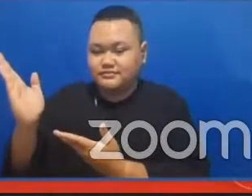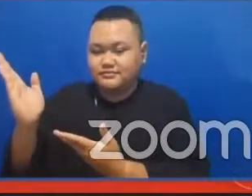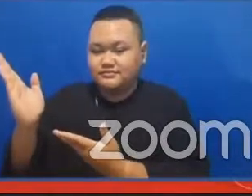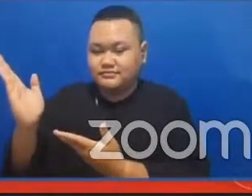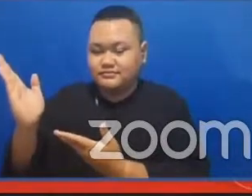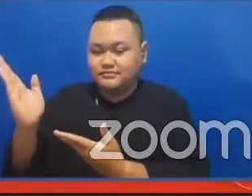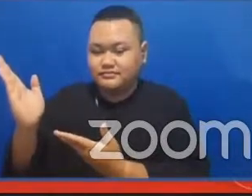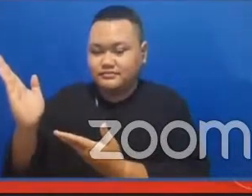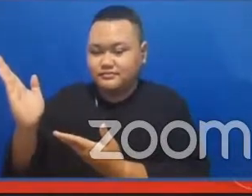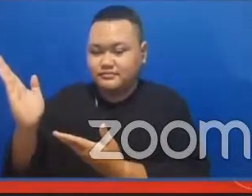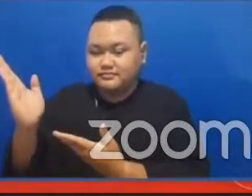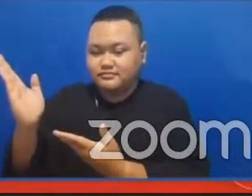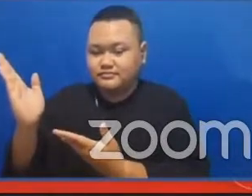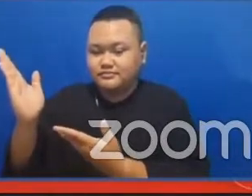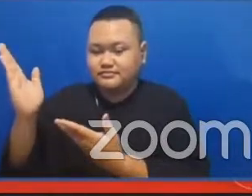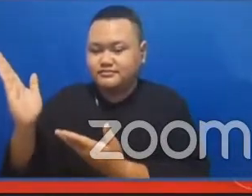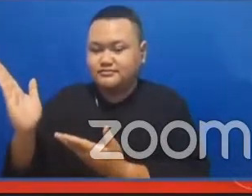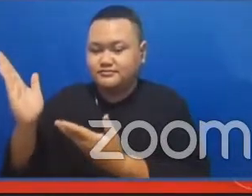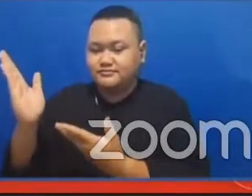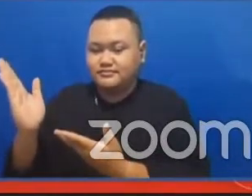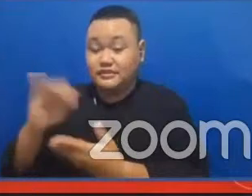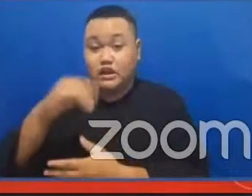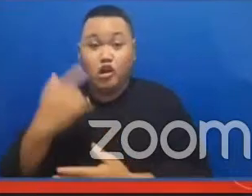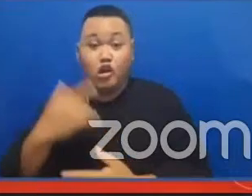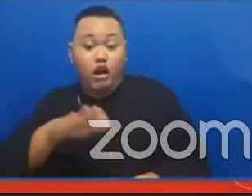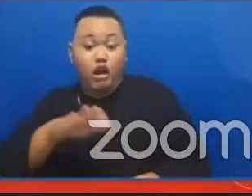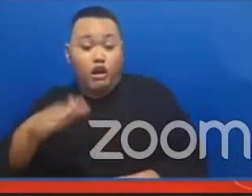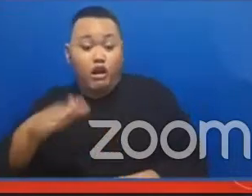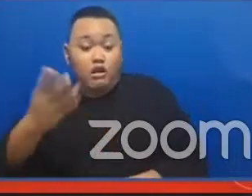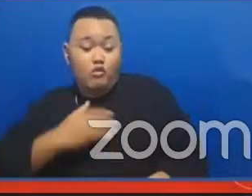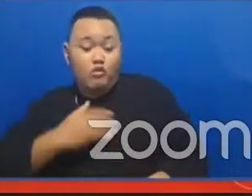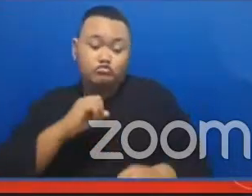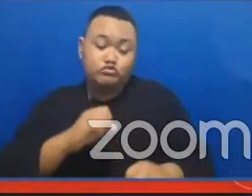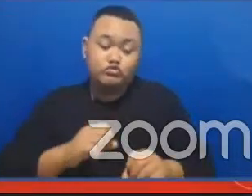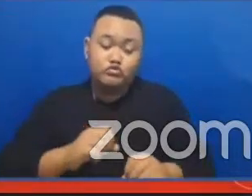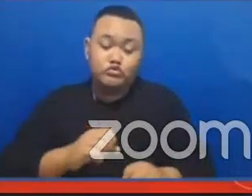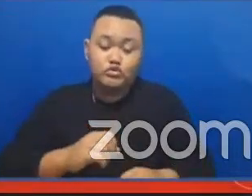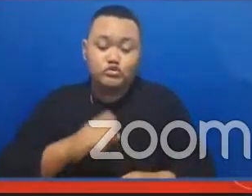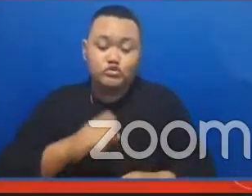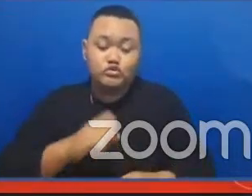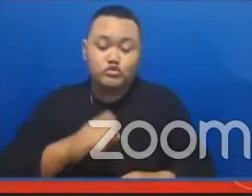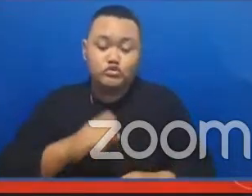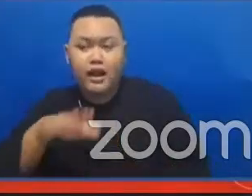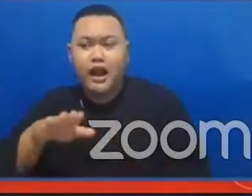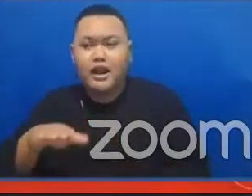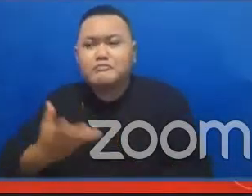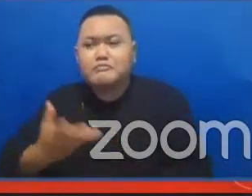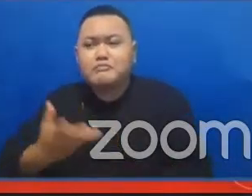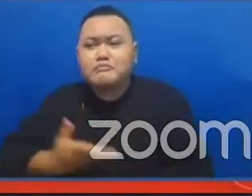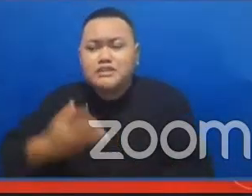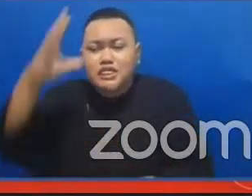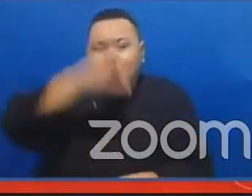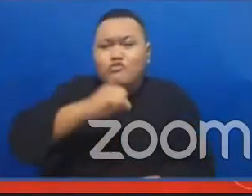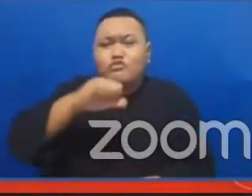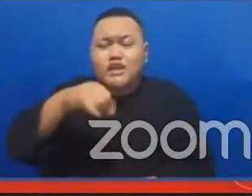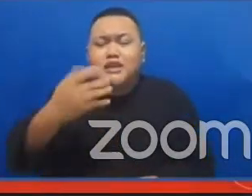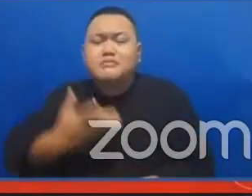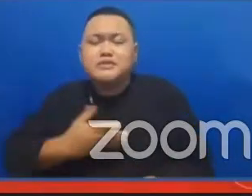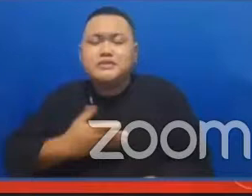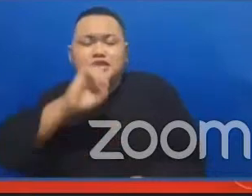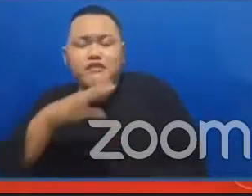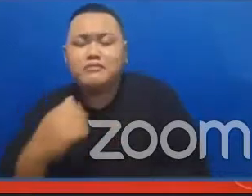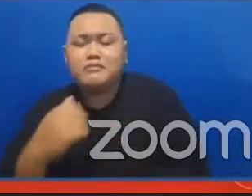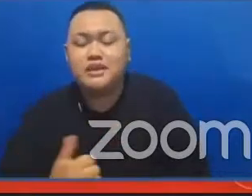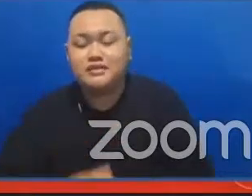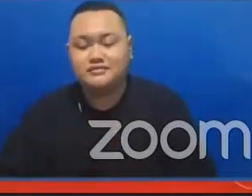itu melakukan percobaan, rumus kimianya akan ditampilkan sehingga anak-anak bisa menjawab. Nah, ini misal saya jawab.